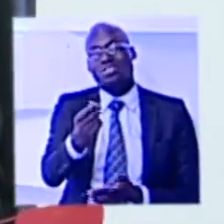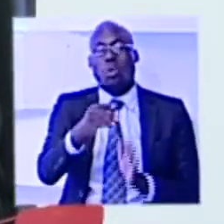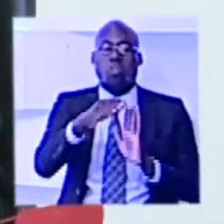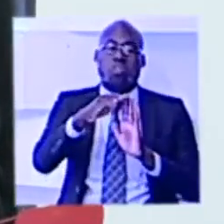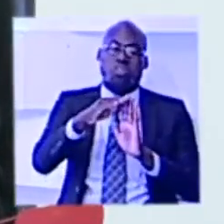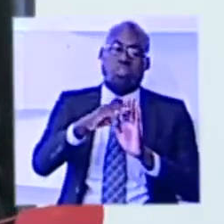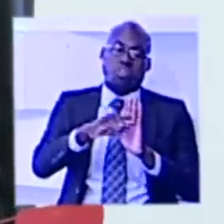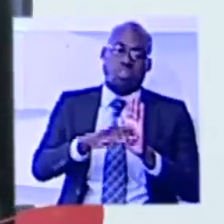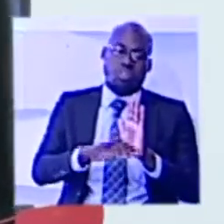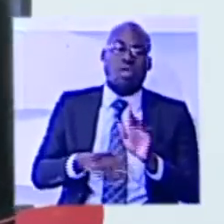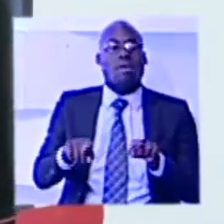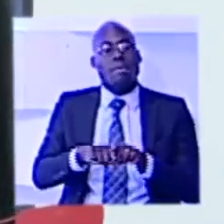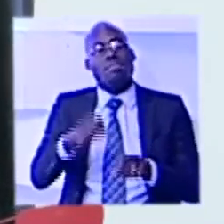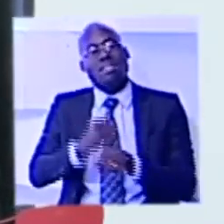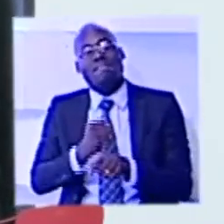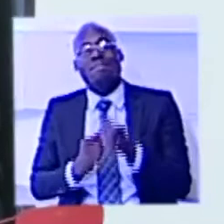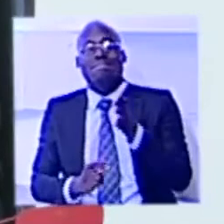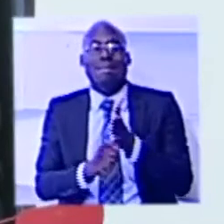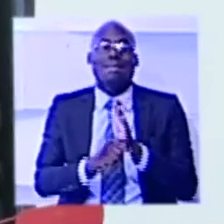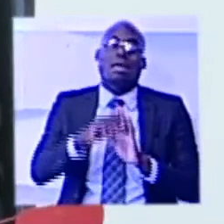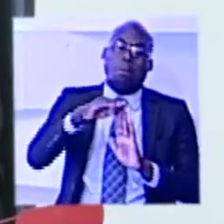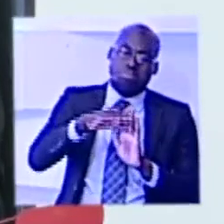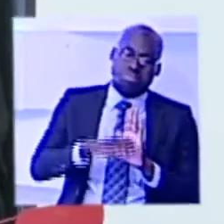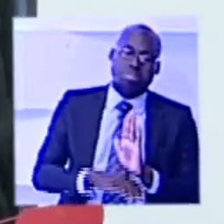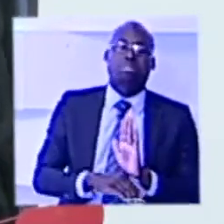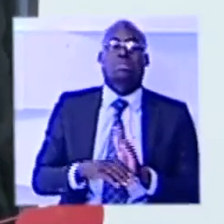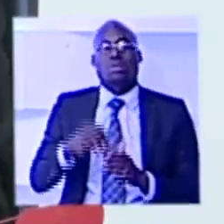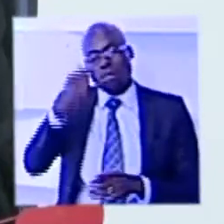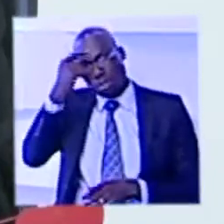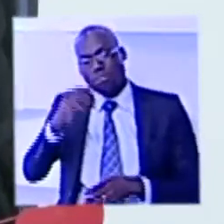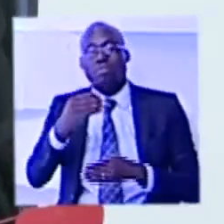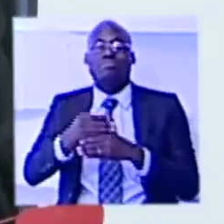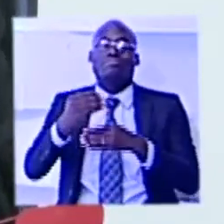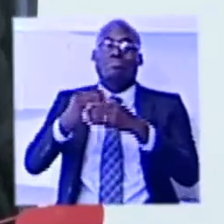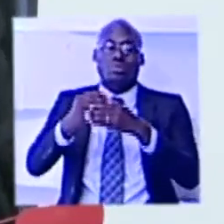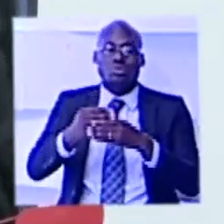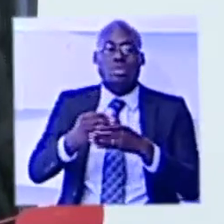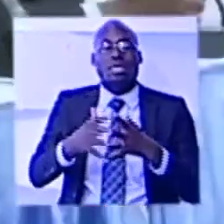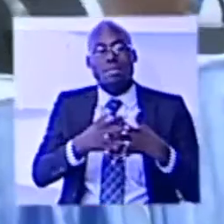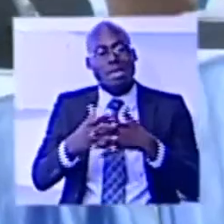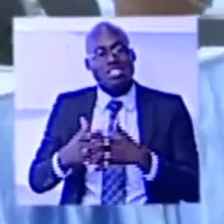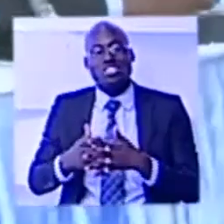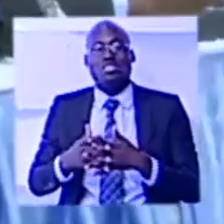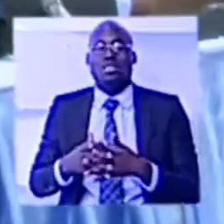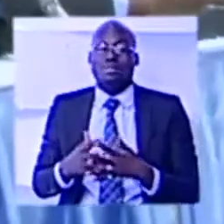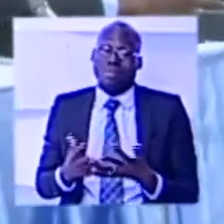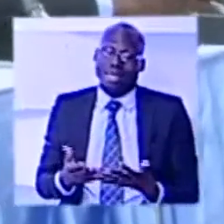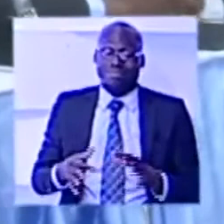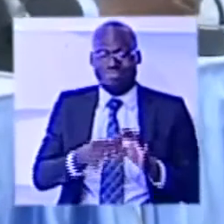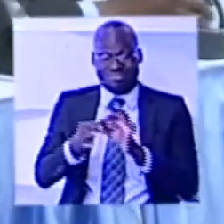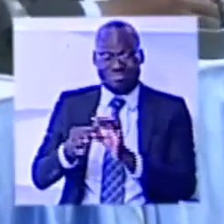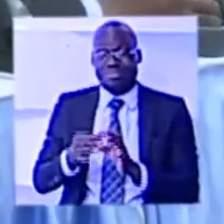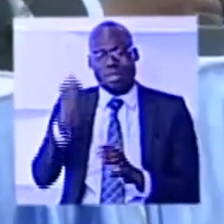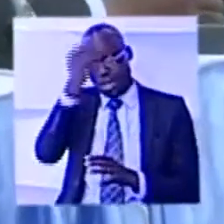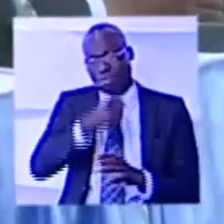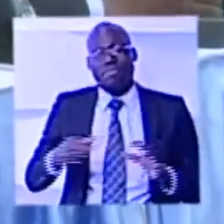techniques en faveur de la construction de cette infrastructure d'intégration sous-régionale. La tenue de cette concertation